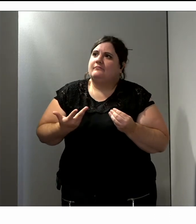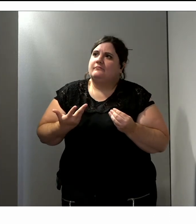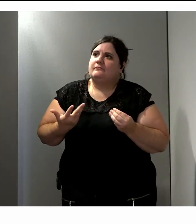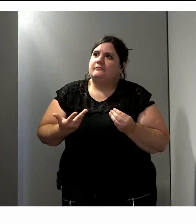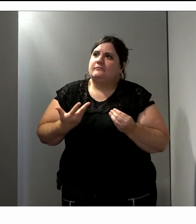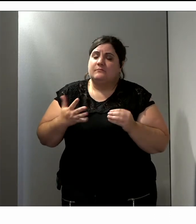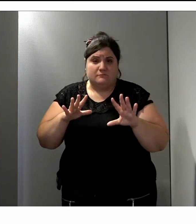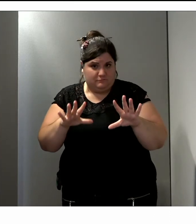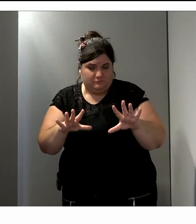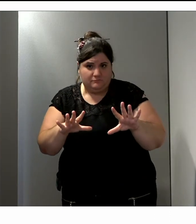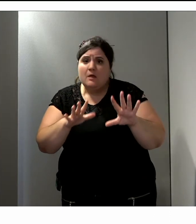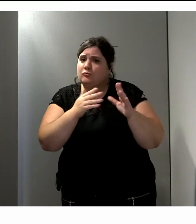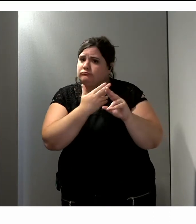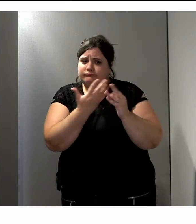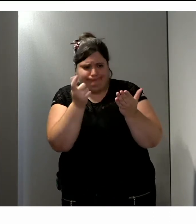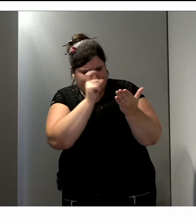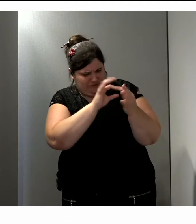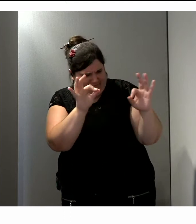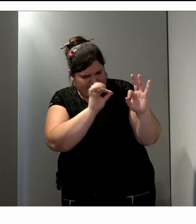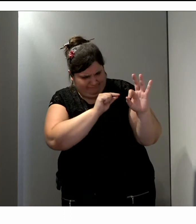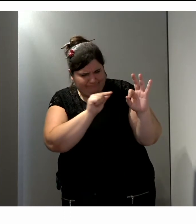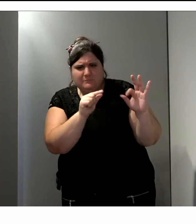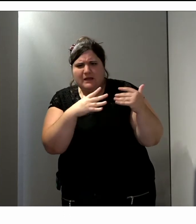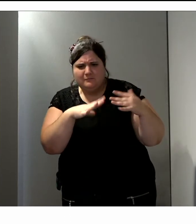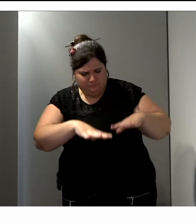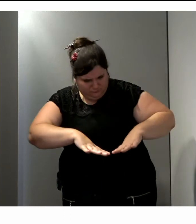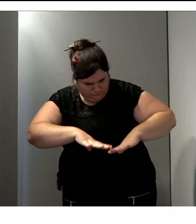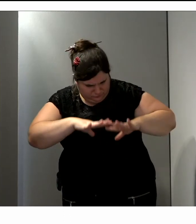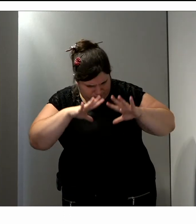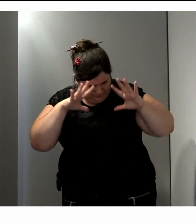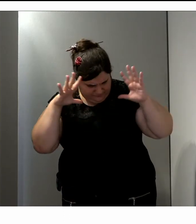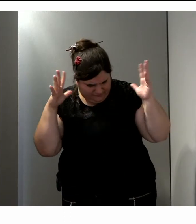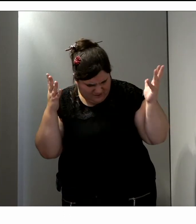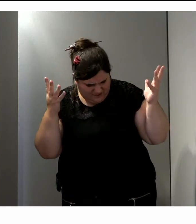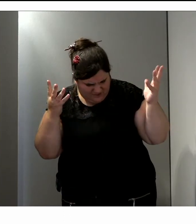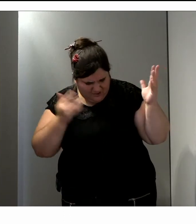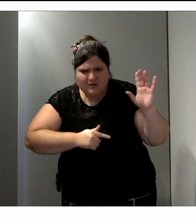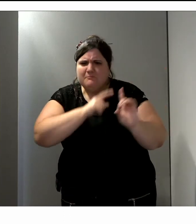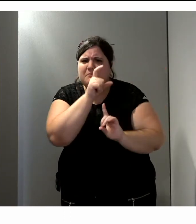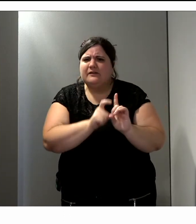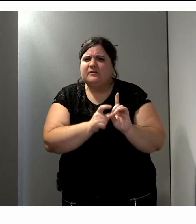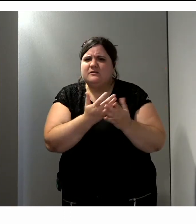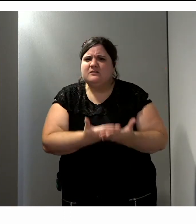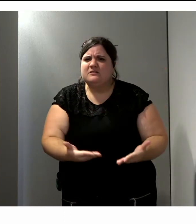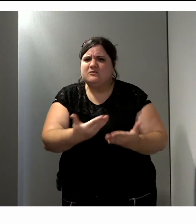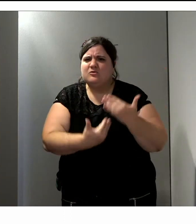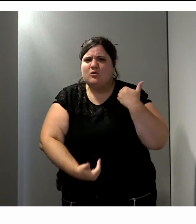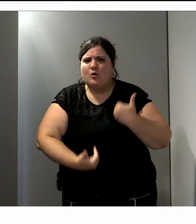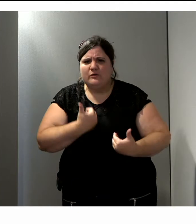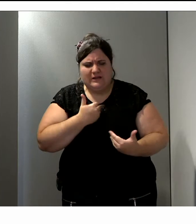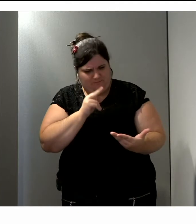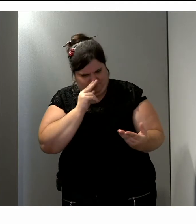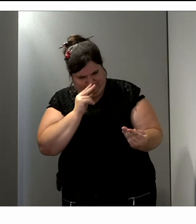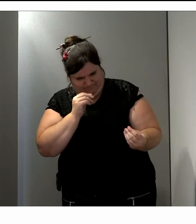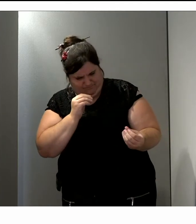si on regarde plus, on voit que la personne avec un handicap ou la personne dans une situation de handicap est vue